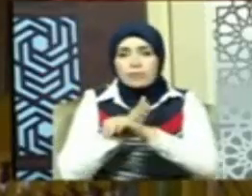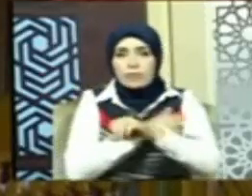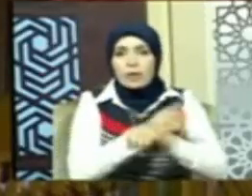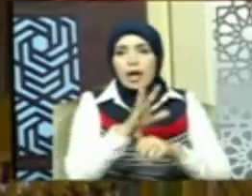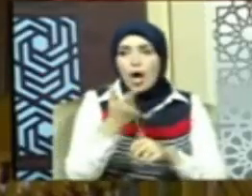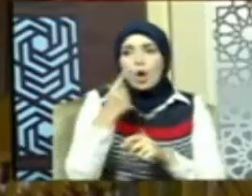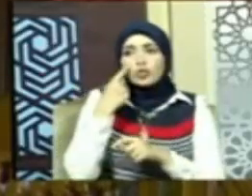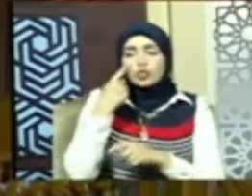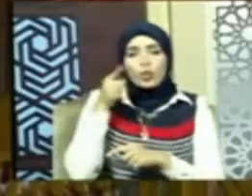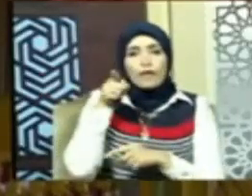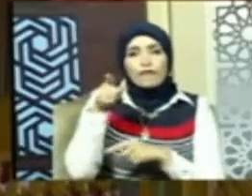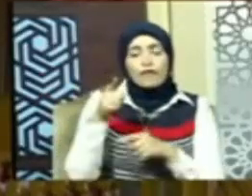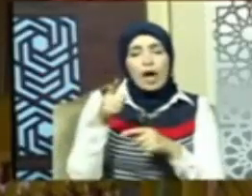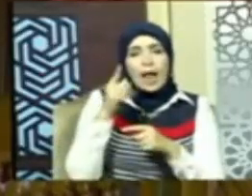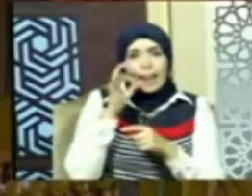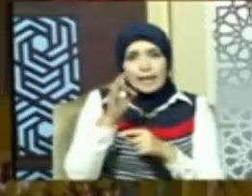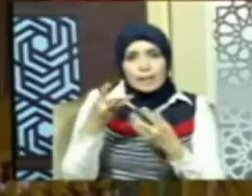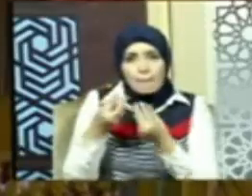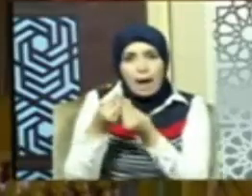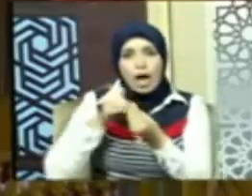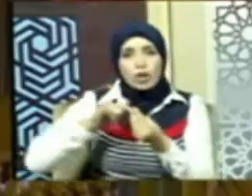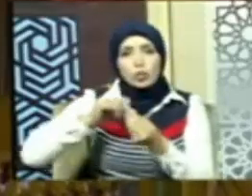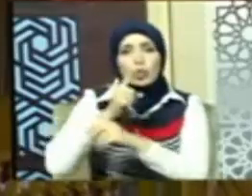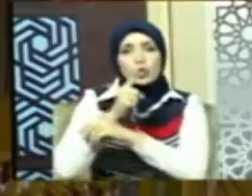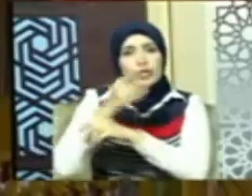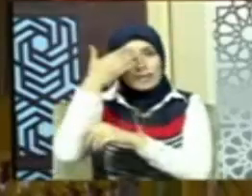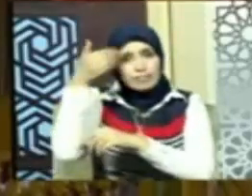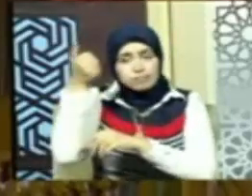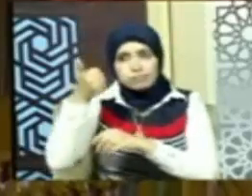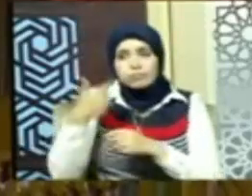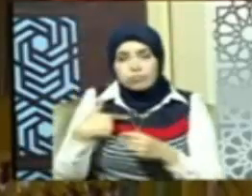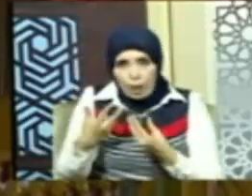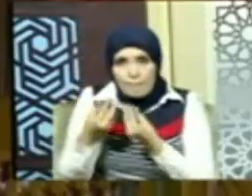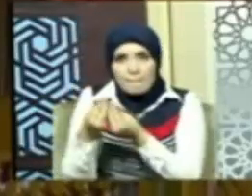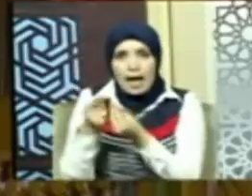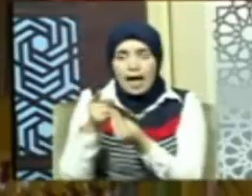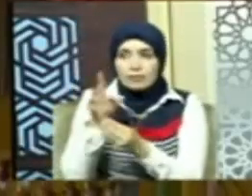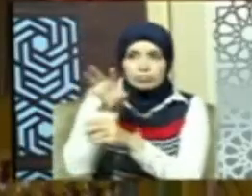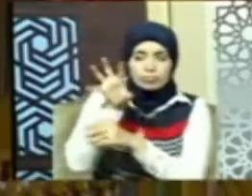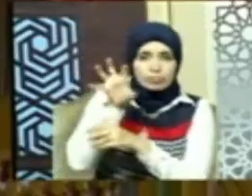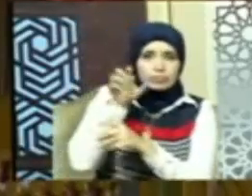وطول زمان. ومن لم يزق مر التعلم ساعة